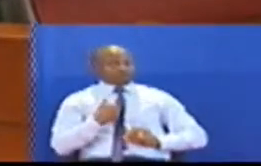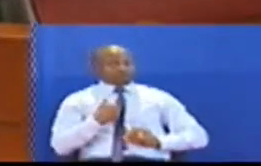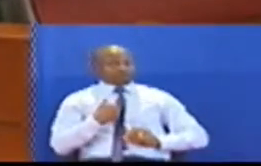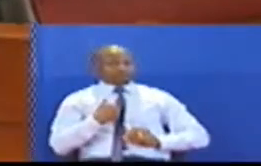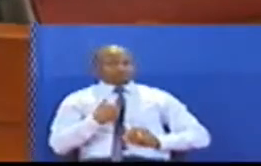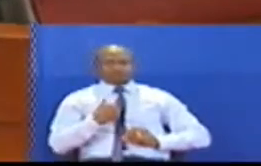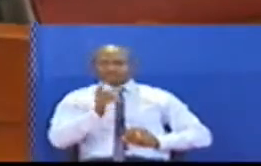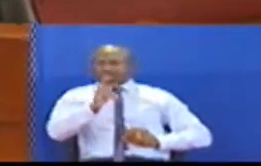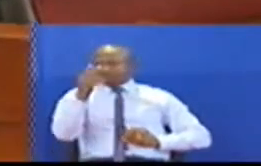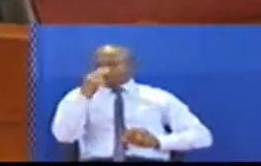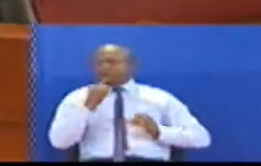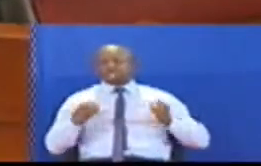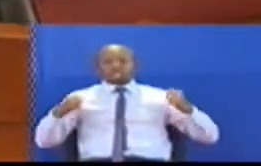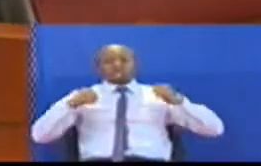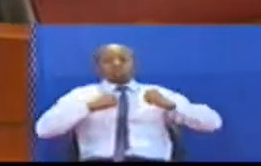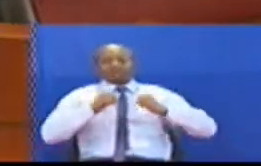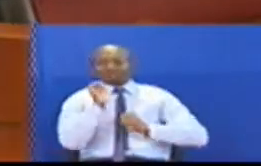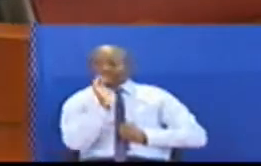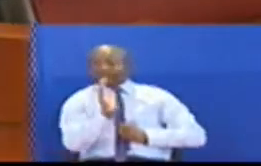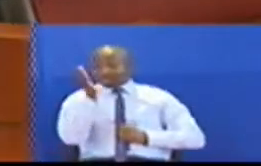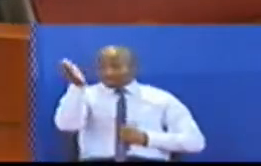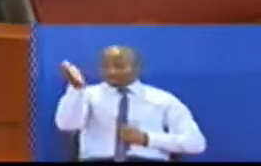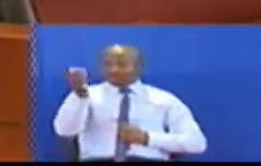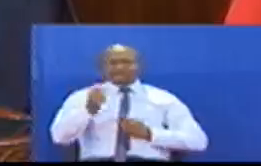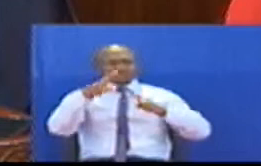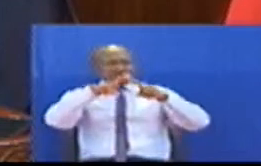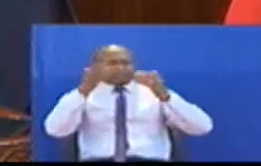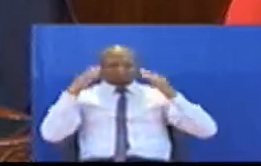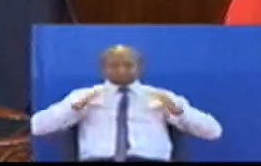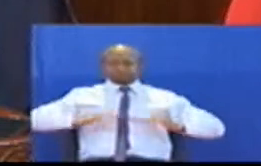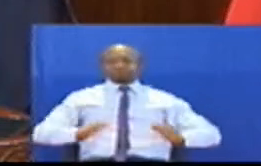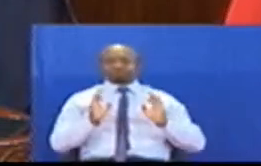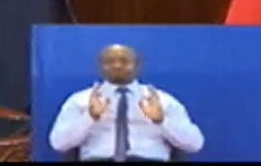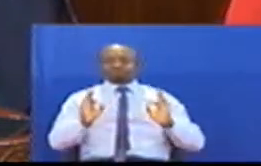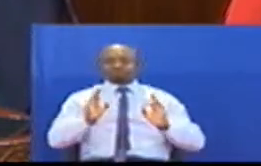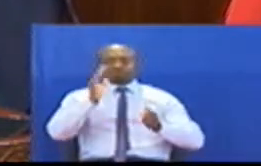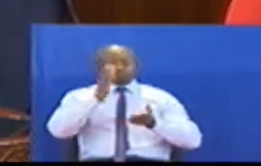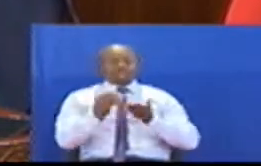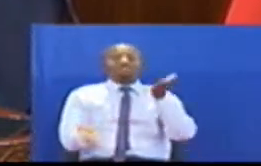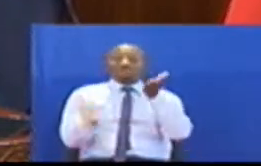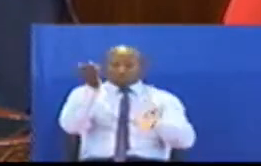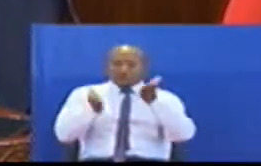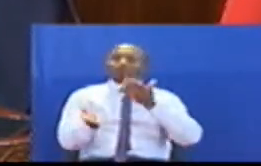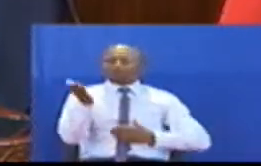kwamba mkimuona ile suti yake ilivyokaa, kwa kweli ni kiwango.